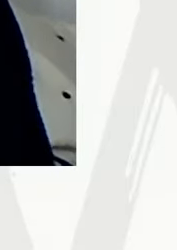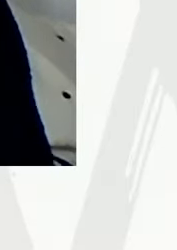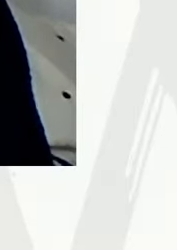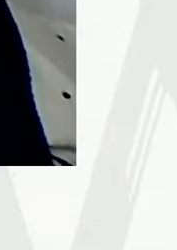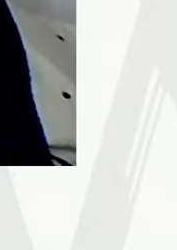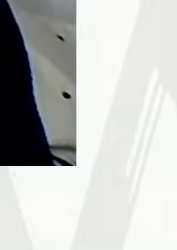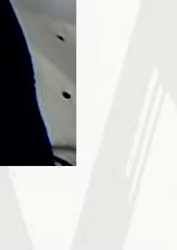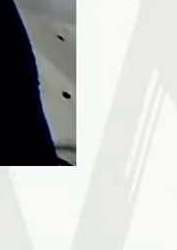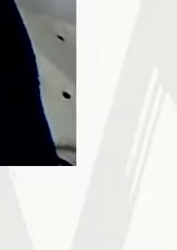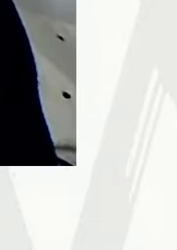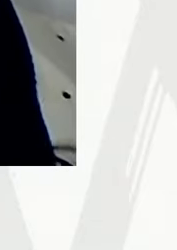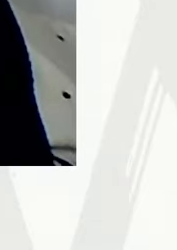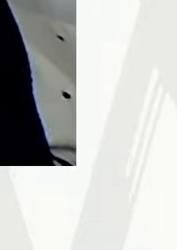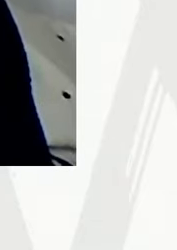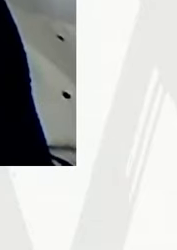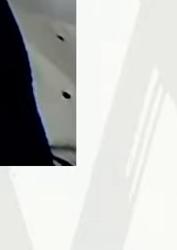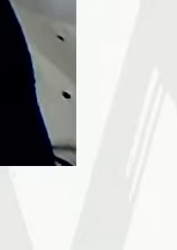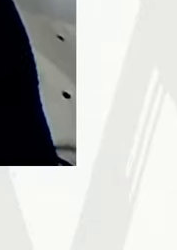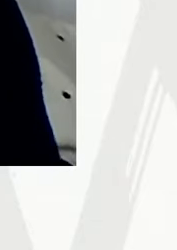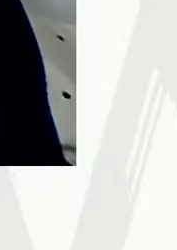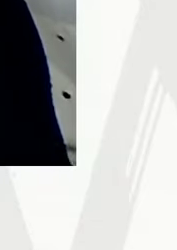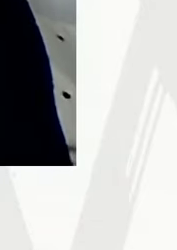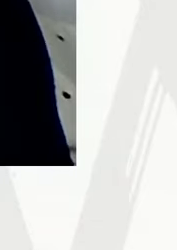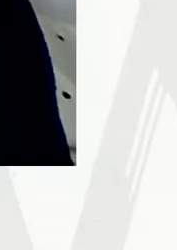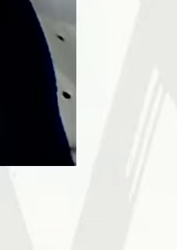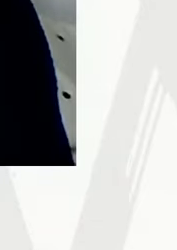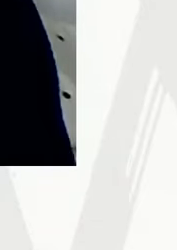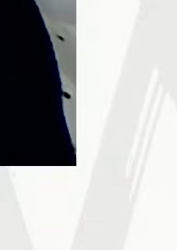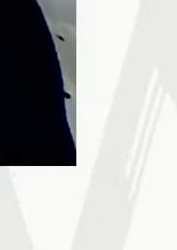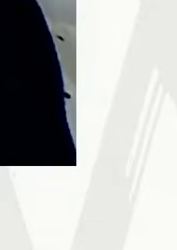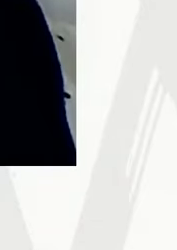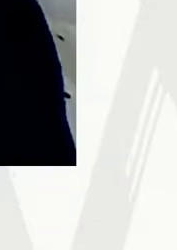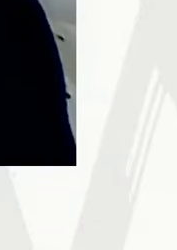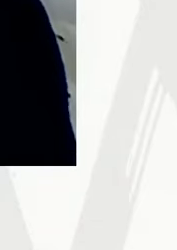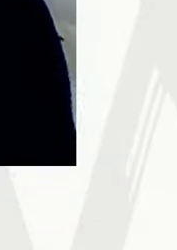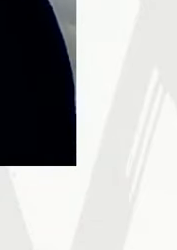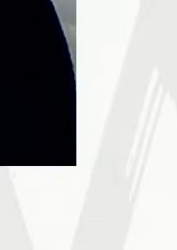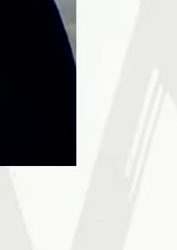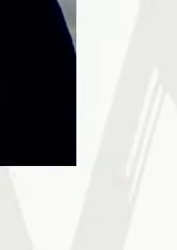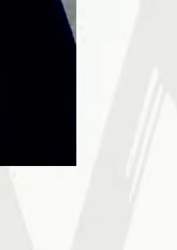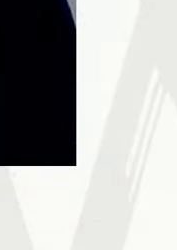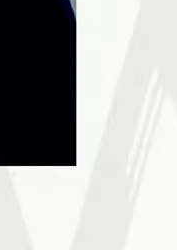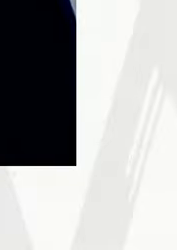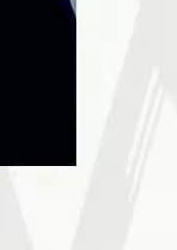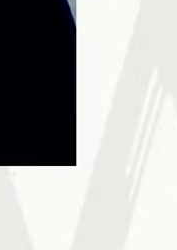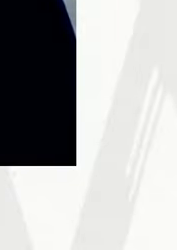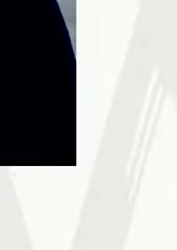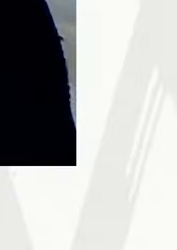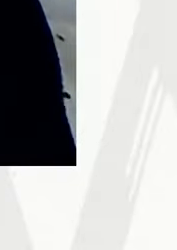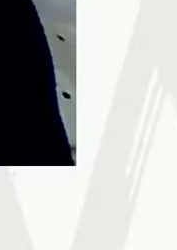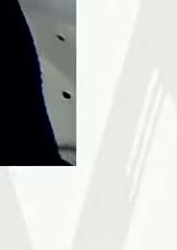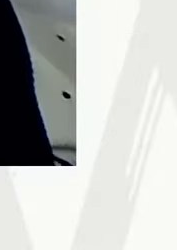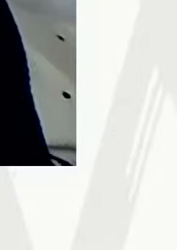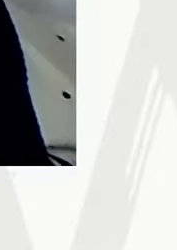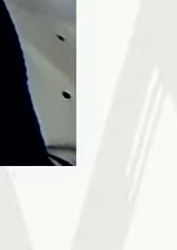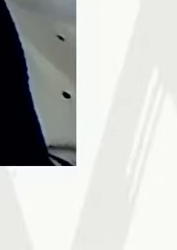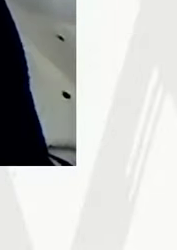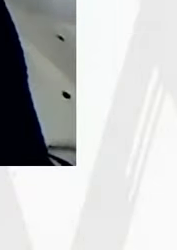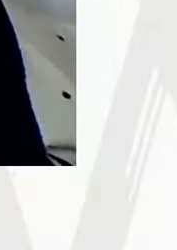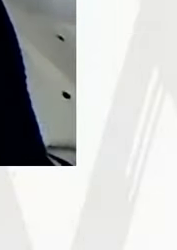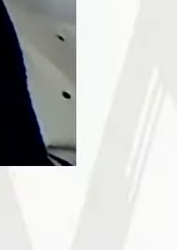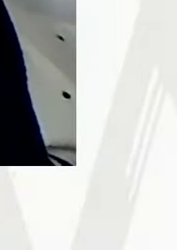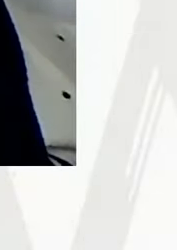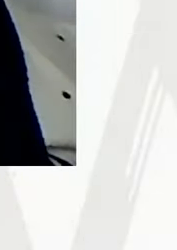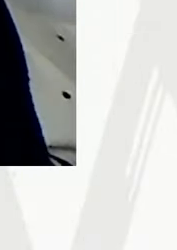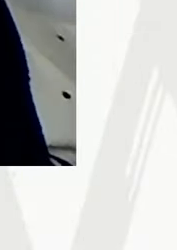n'existe que mêlé à tout ce que la liberté veut ignorer, tout ce qui